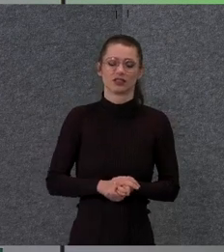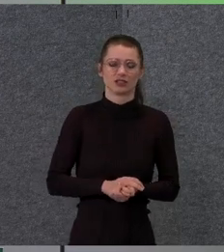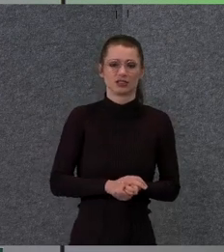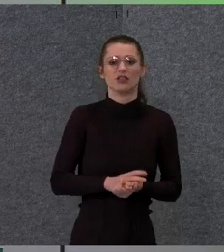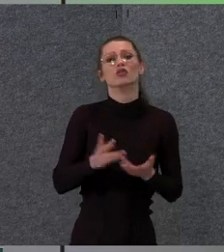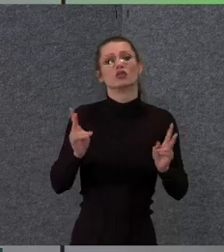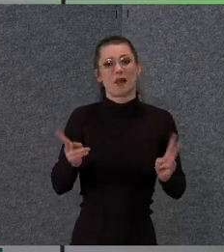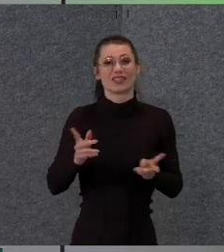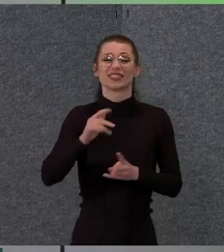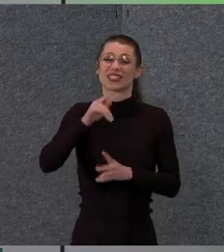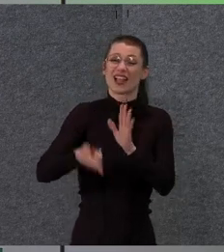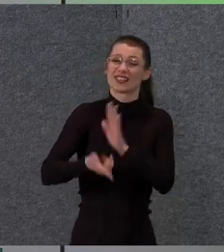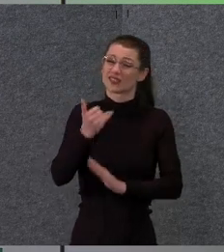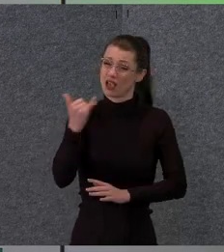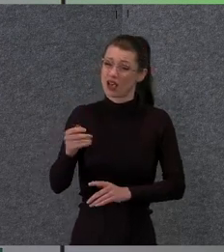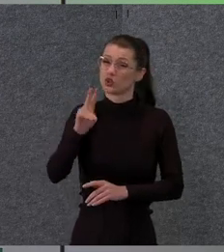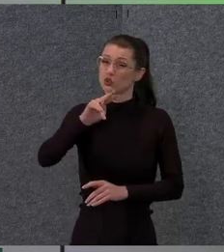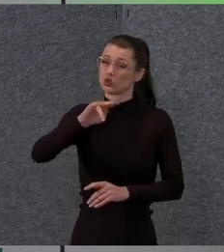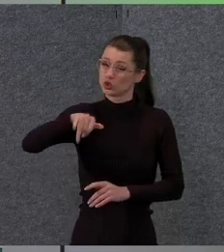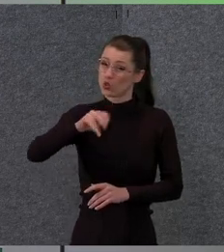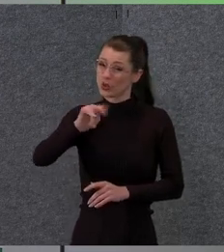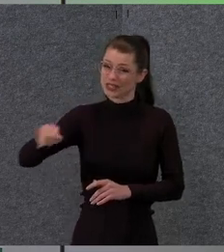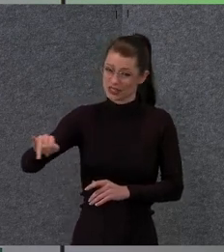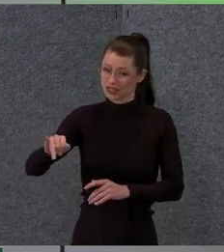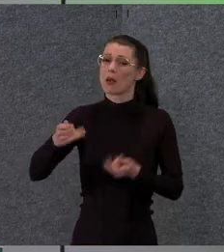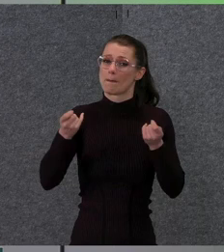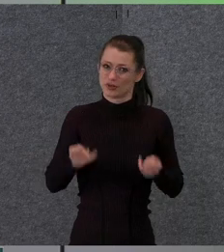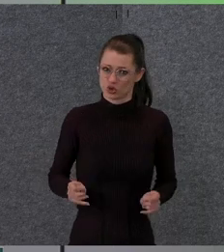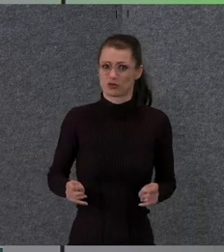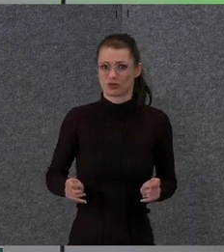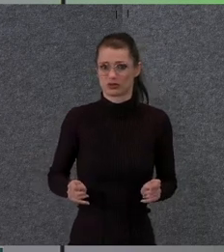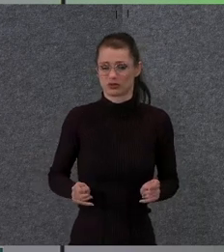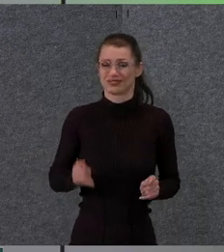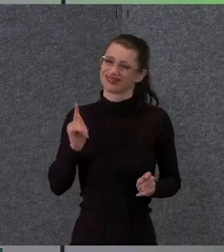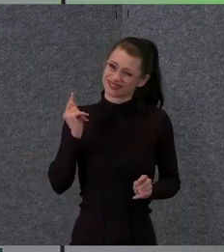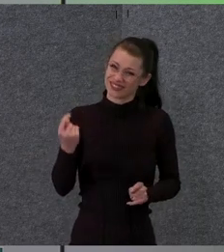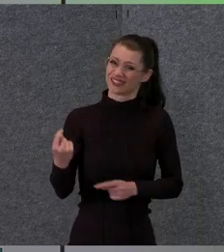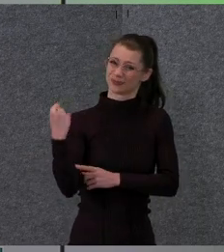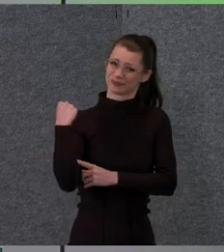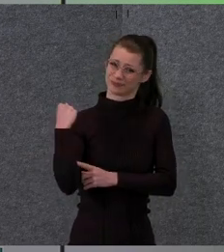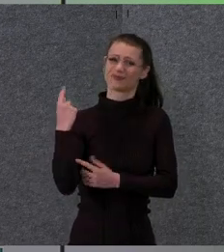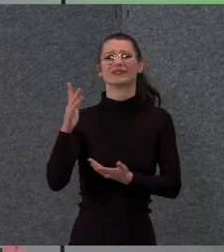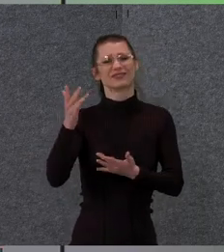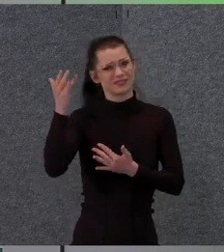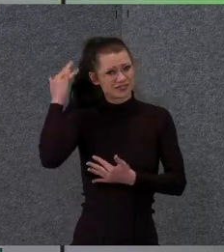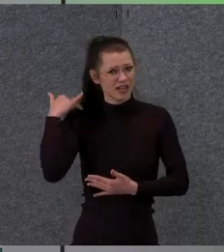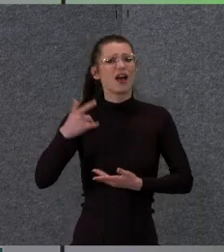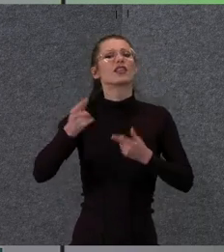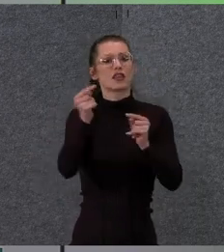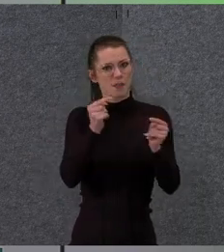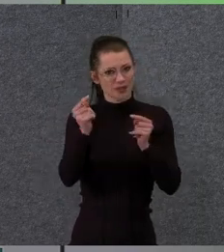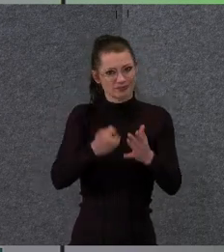eigentlich ursprünglich geplant im Juni letzten Jahres beschlossen und hätten dort die Debatte eingebracht. Es ist